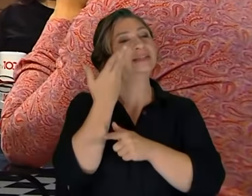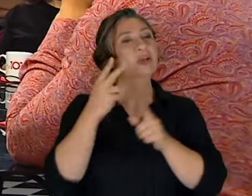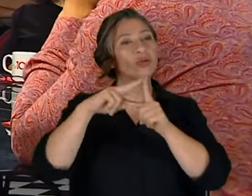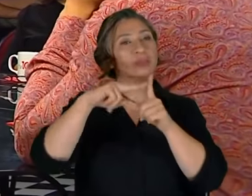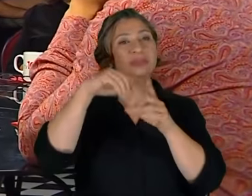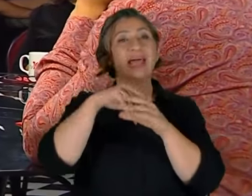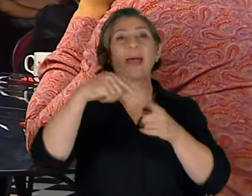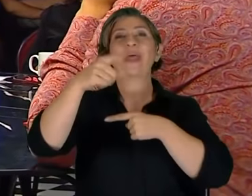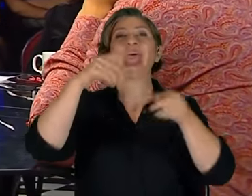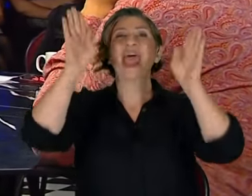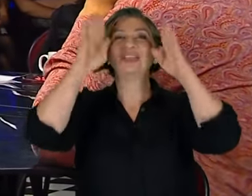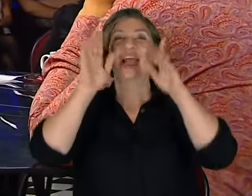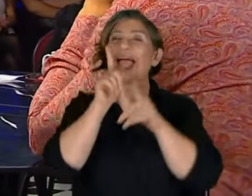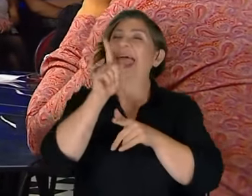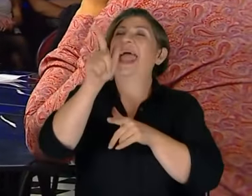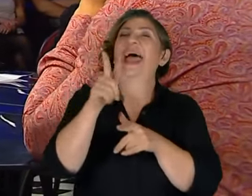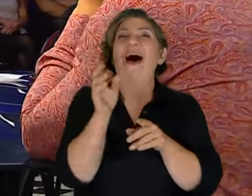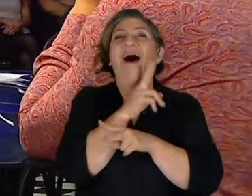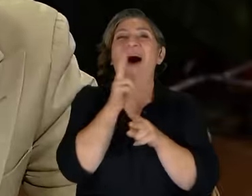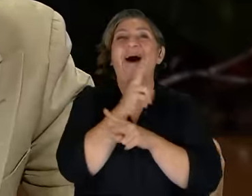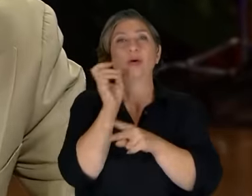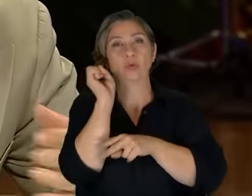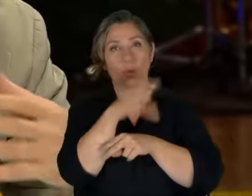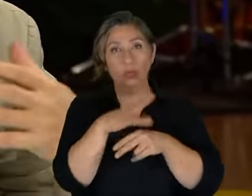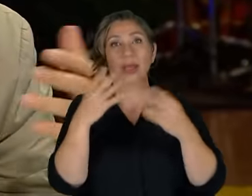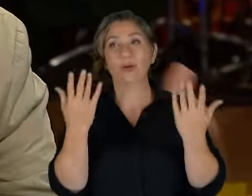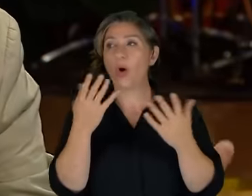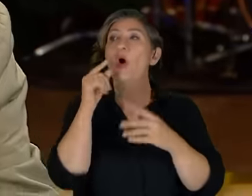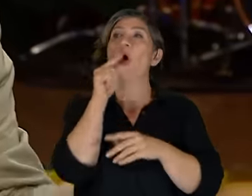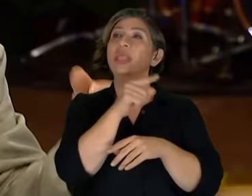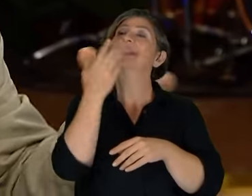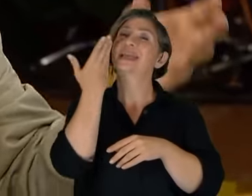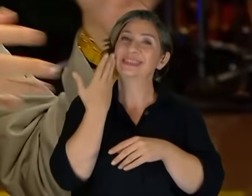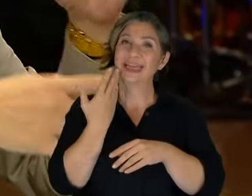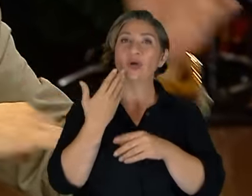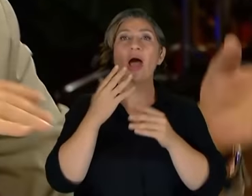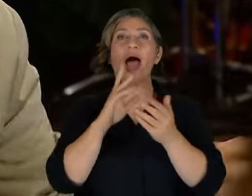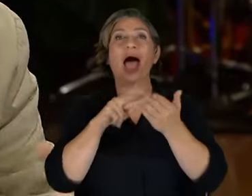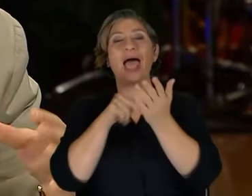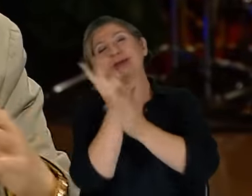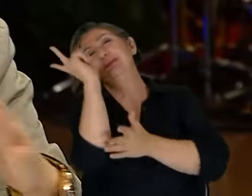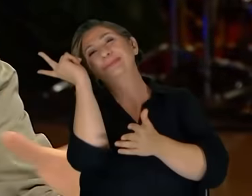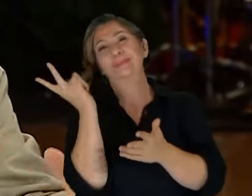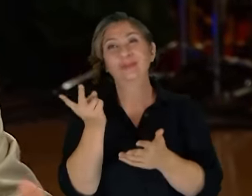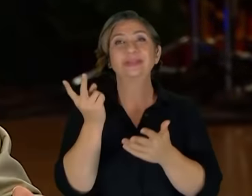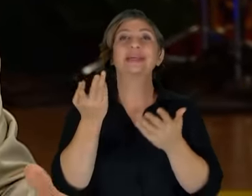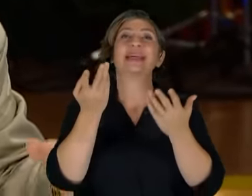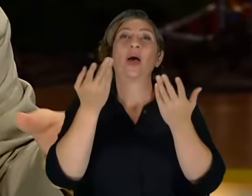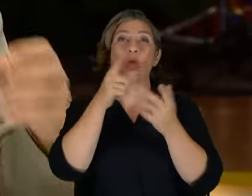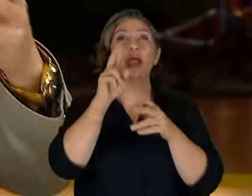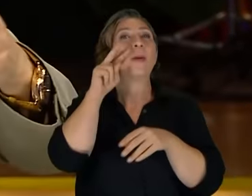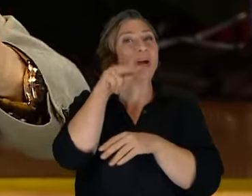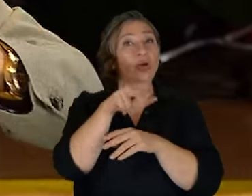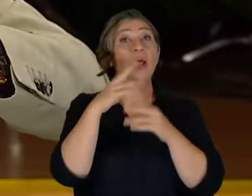herkes birbirine bir eşek anırması gönderiyor. falan diye. Onlar da izleniyor. İşte ayağa kay kaymış düşmüş falan filan. Onlara